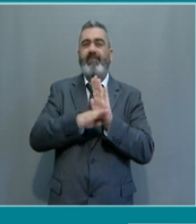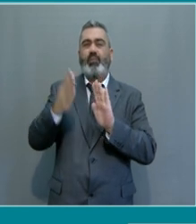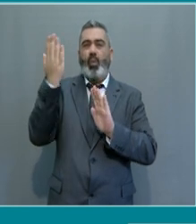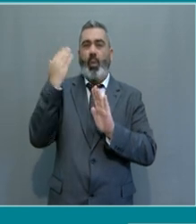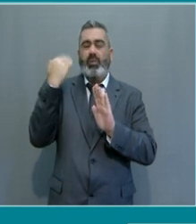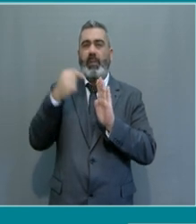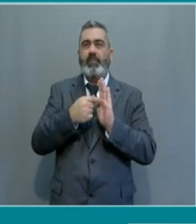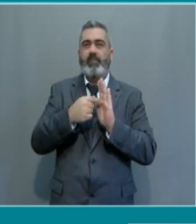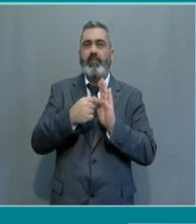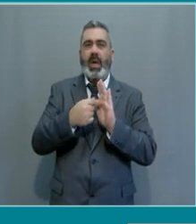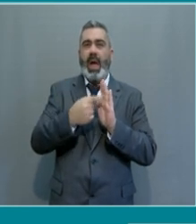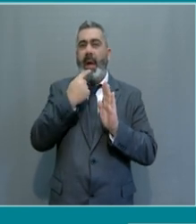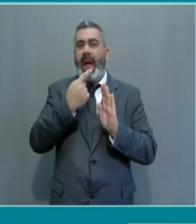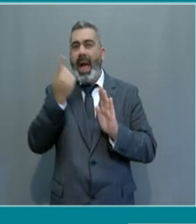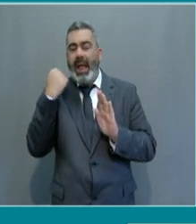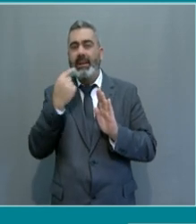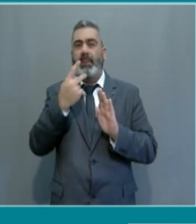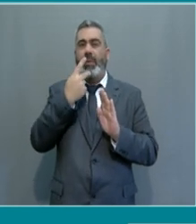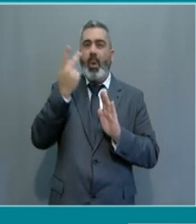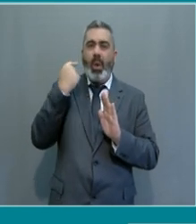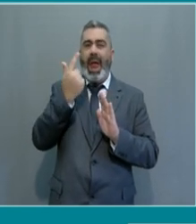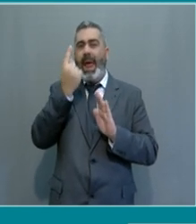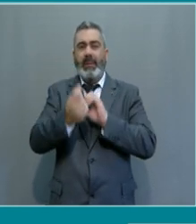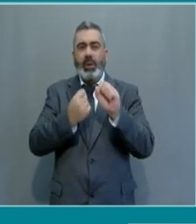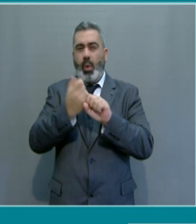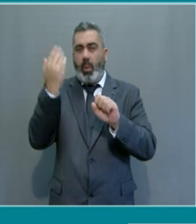τελευταίο περίπου 1 με 1,5 χρόνο.